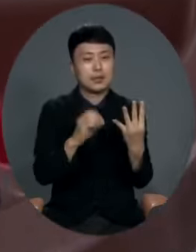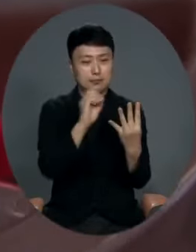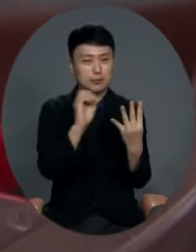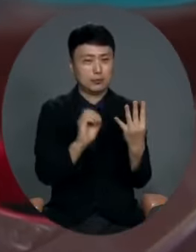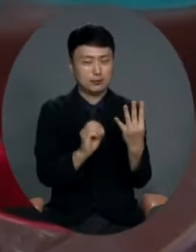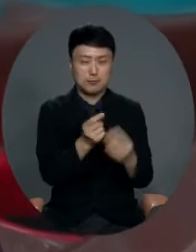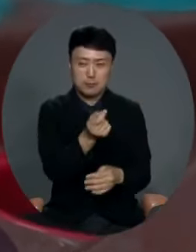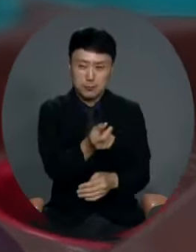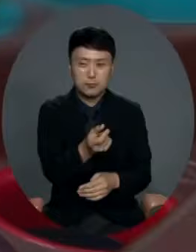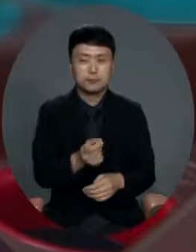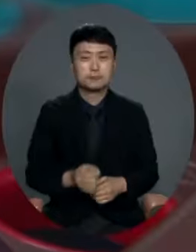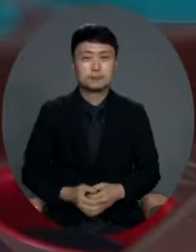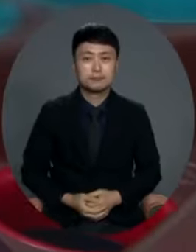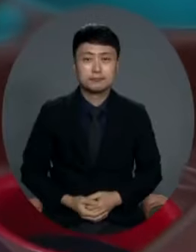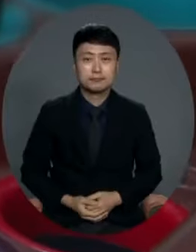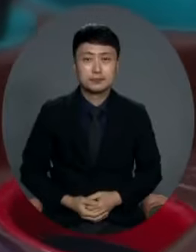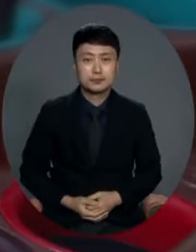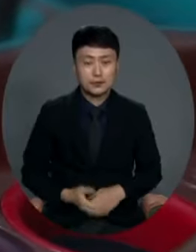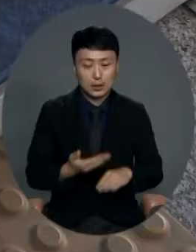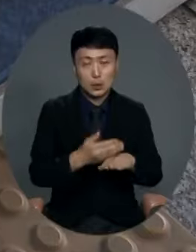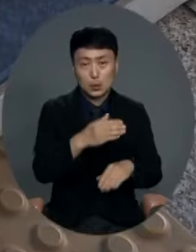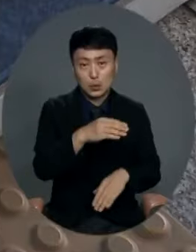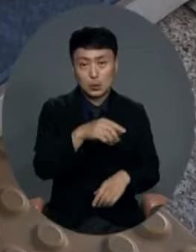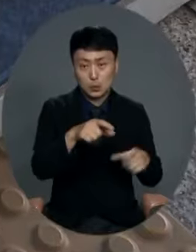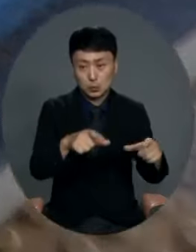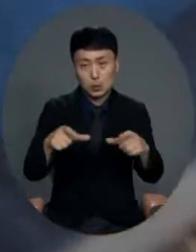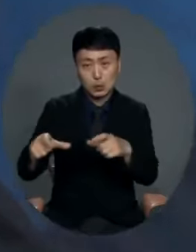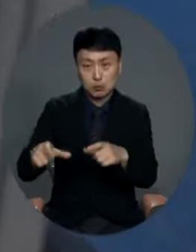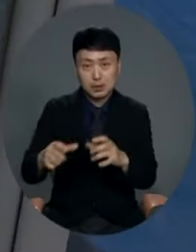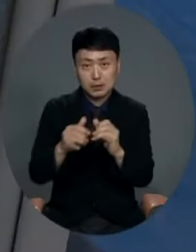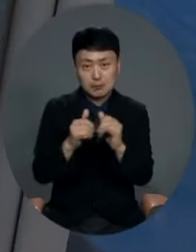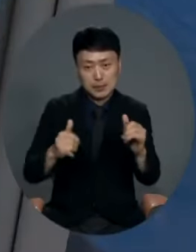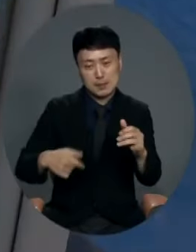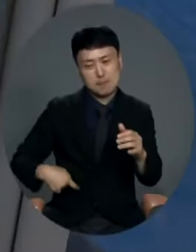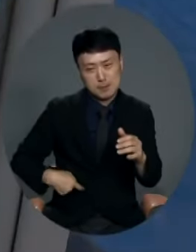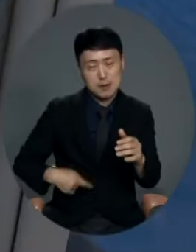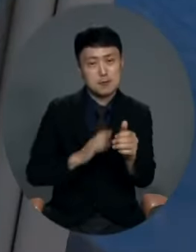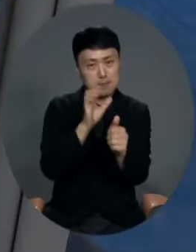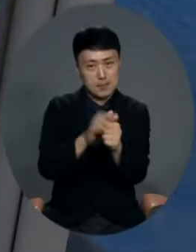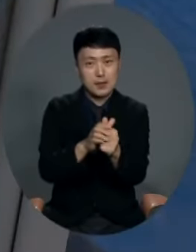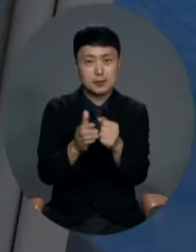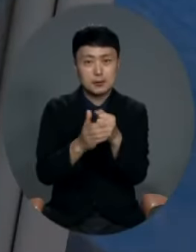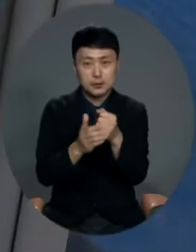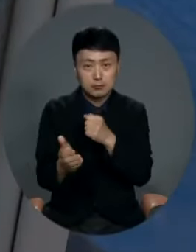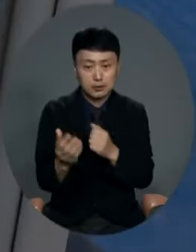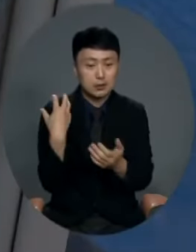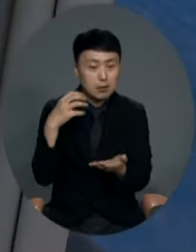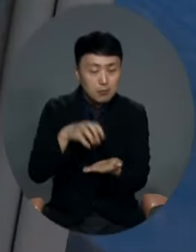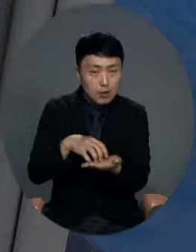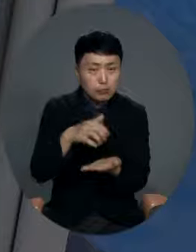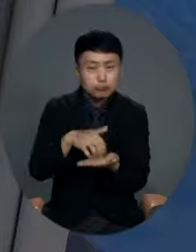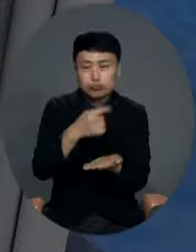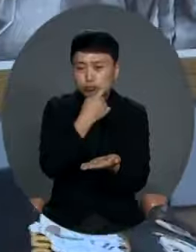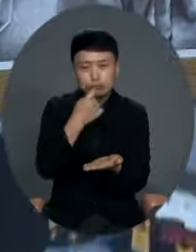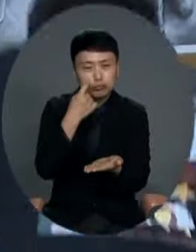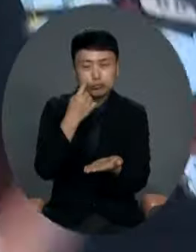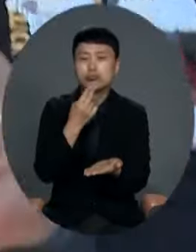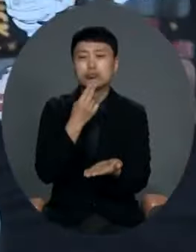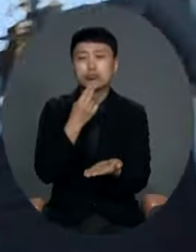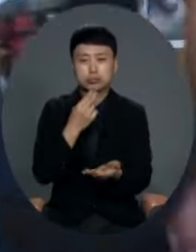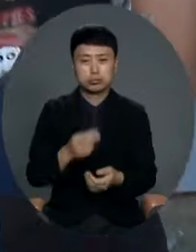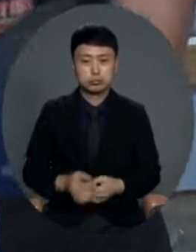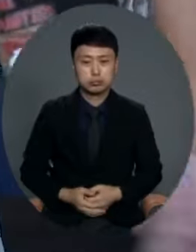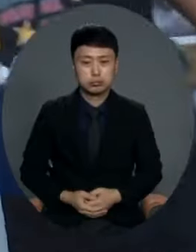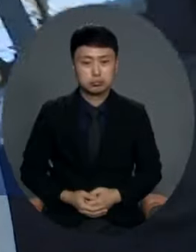그칩니다. 일부 구구는 시민의 양심에 달린 것이라며 회수율조차도 파악하지 않고 있습니다. 이런